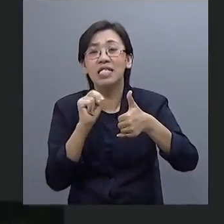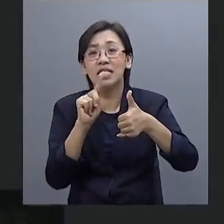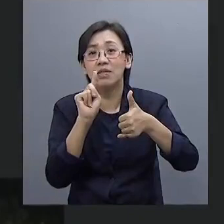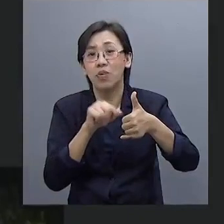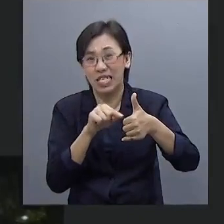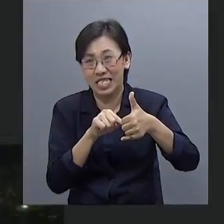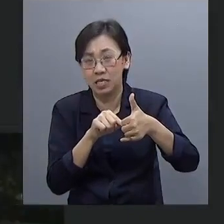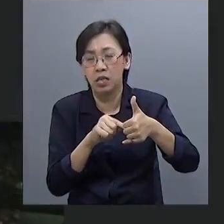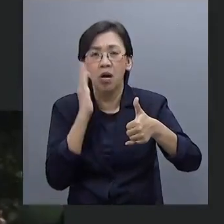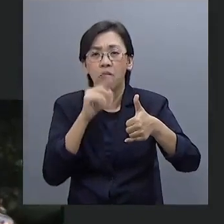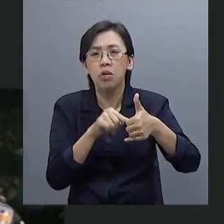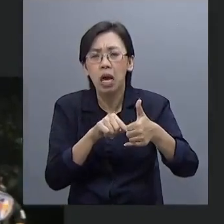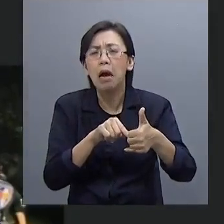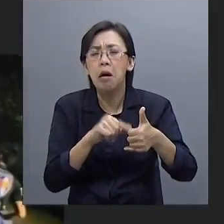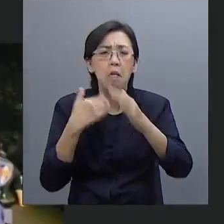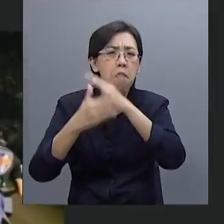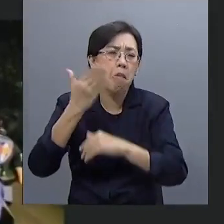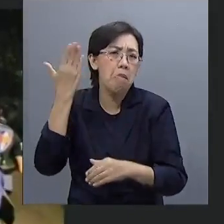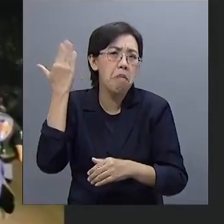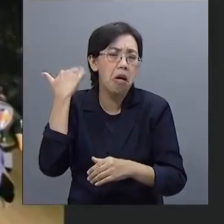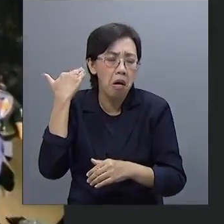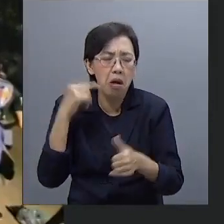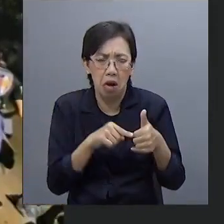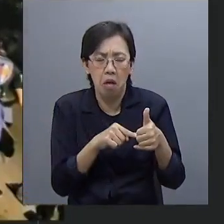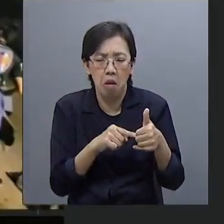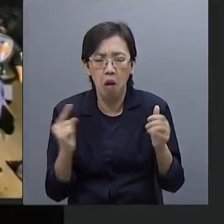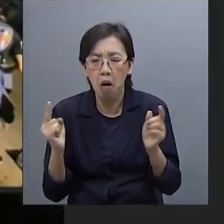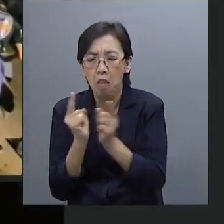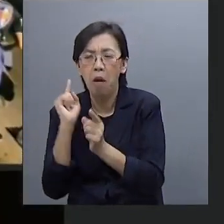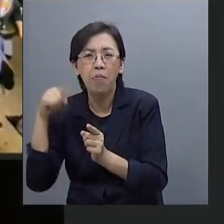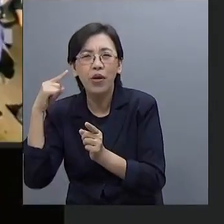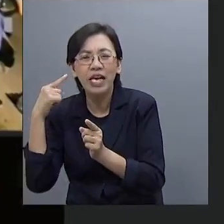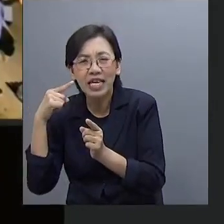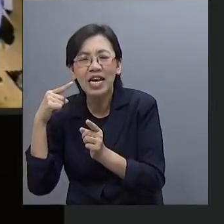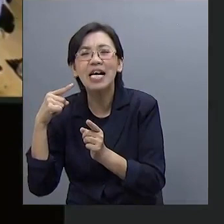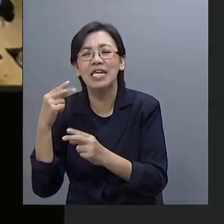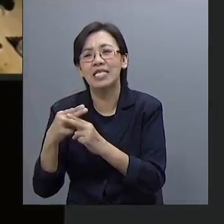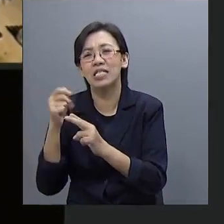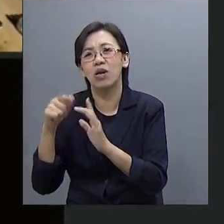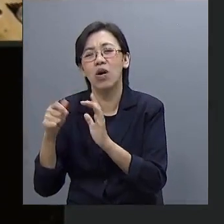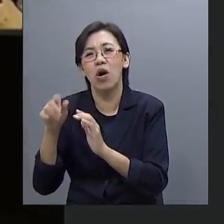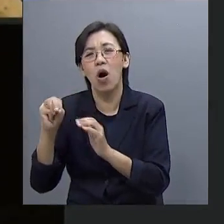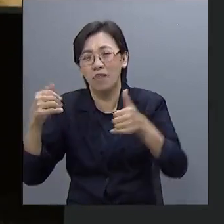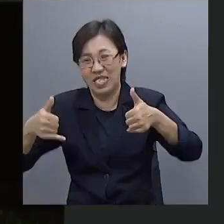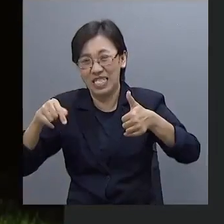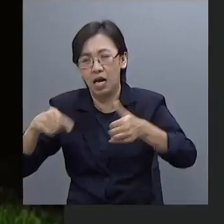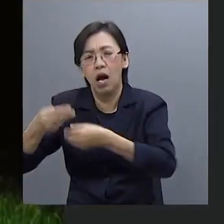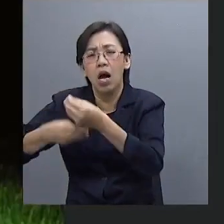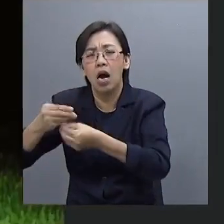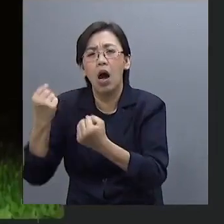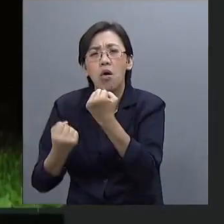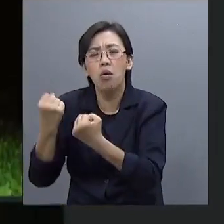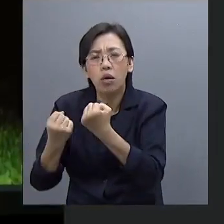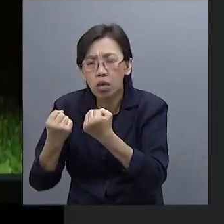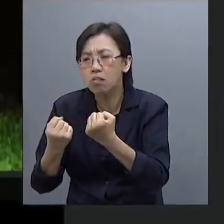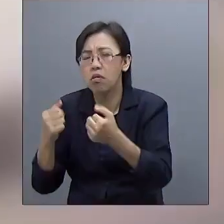พย์ซึ่งมีข้อมูลว่าเป็นคนสุดท้ายที่อยู่กับนางสาวเด่นนภาคุณยศยิ่งเซลล์ขายรถซึ่งห